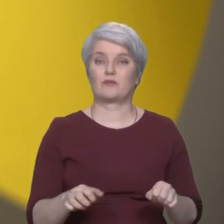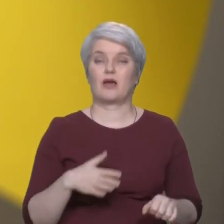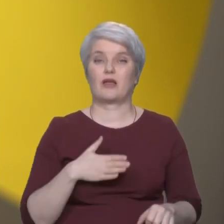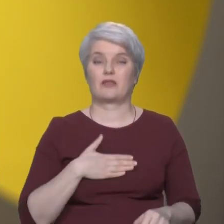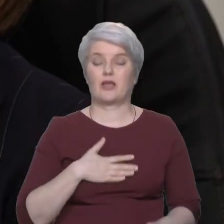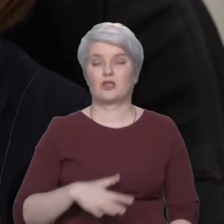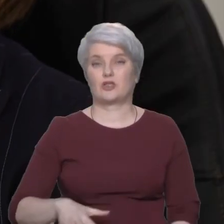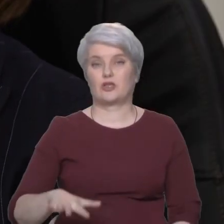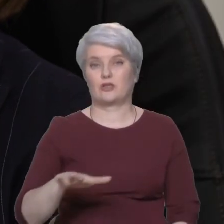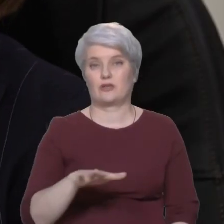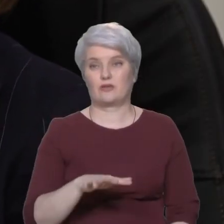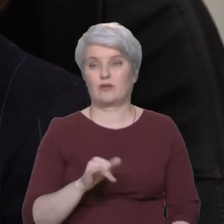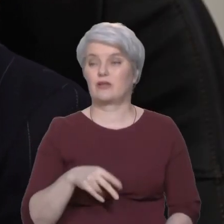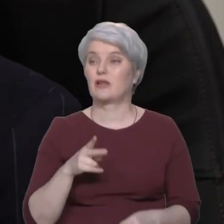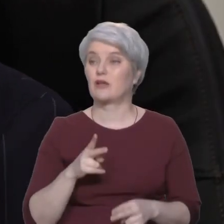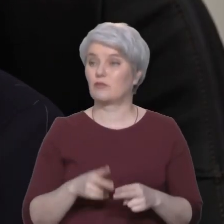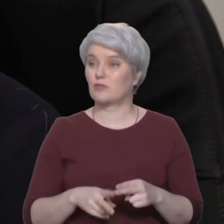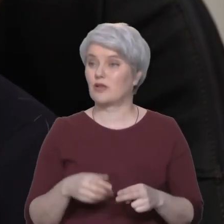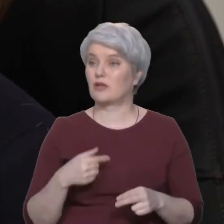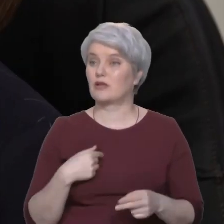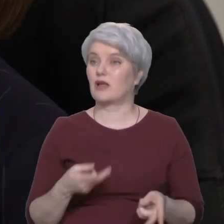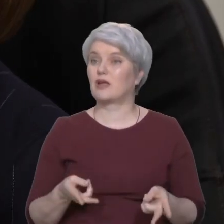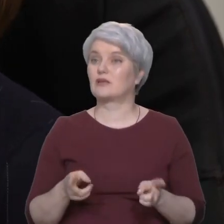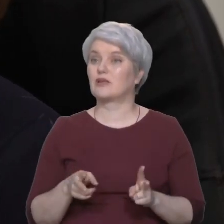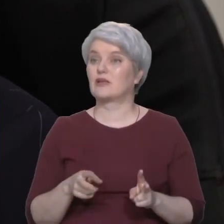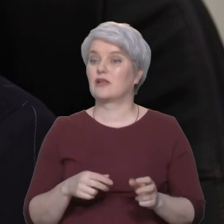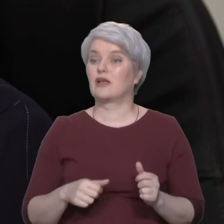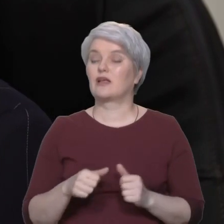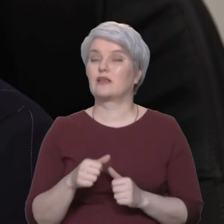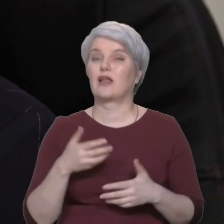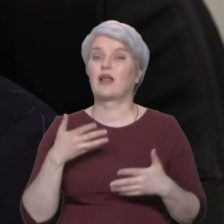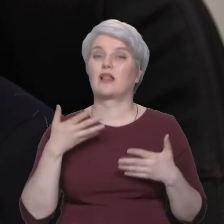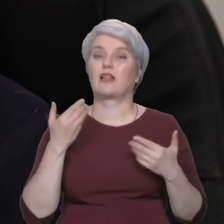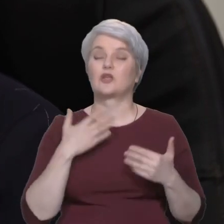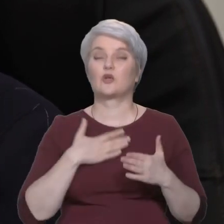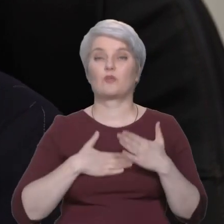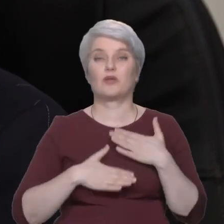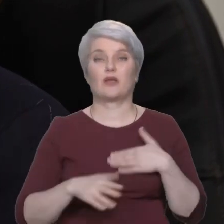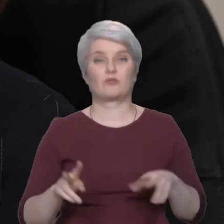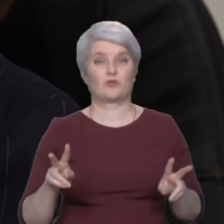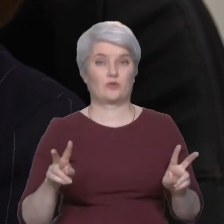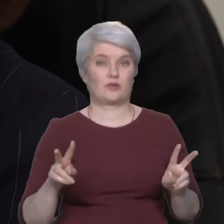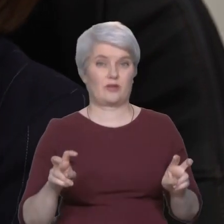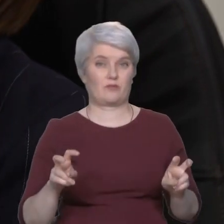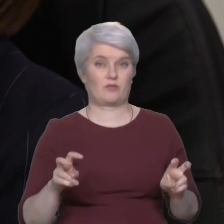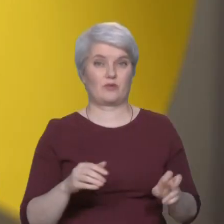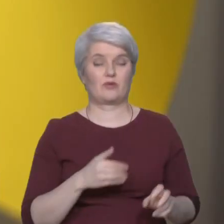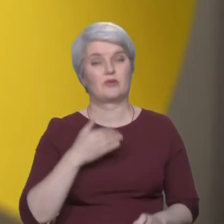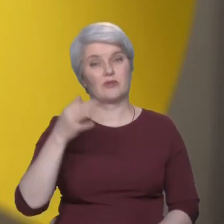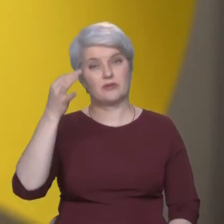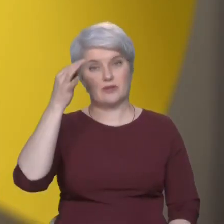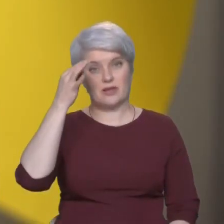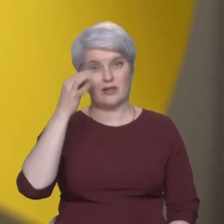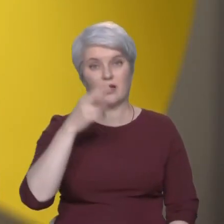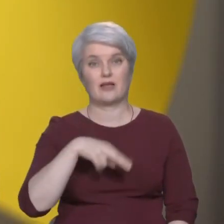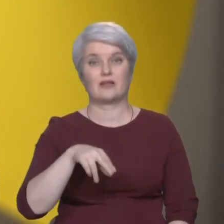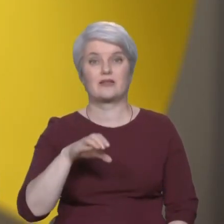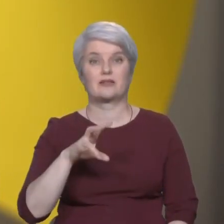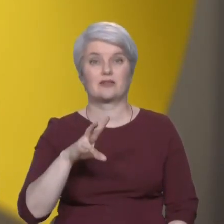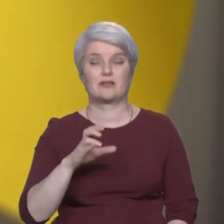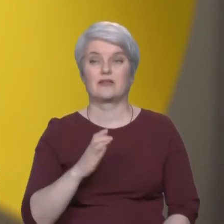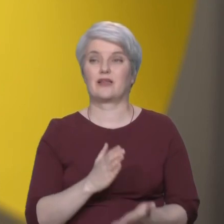частині. На сам кінець я залишила таку найлегшу, найприємнішу тему. Не можу не згадати про те, що в ДСНС є